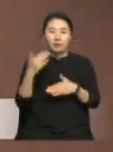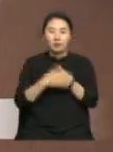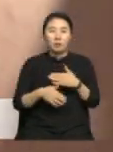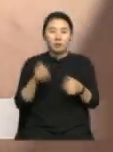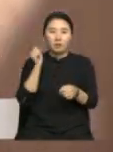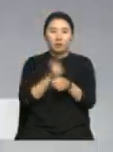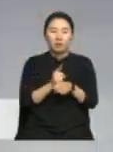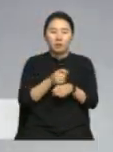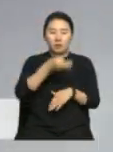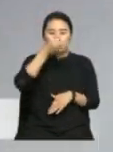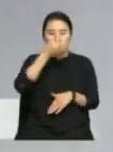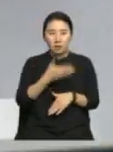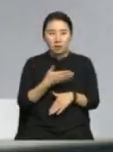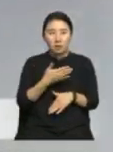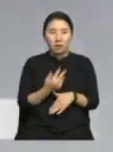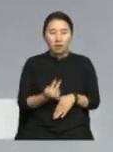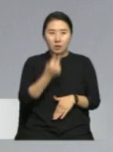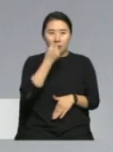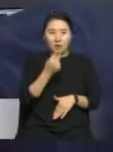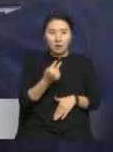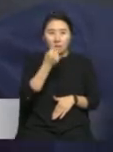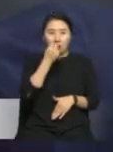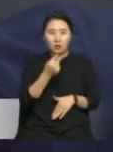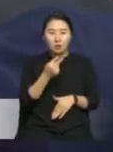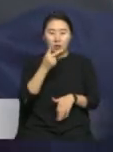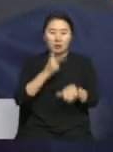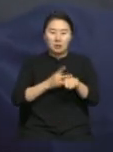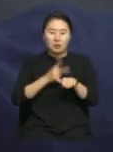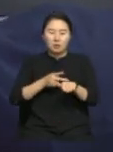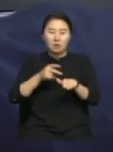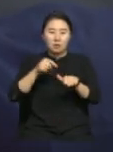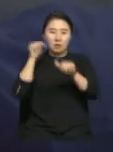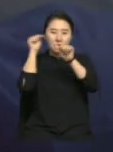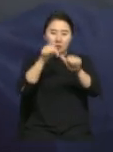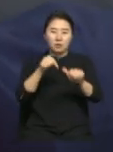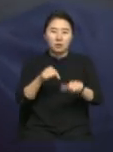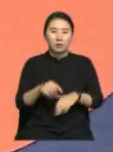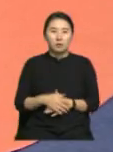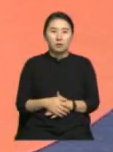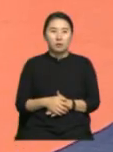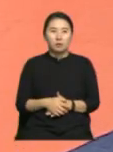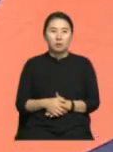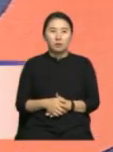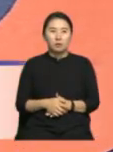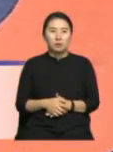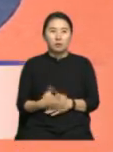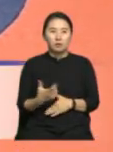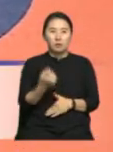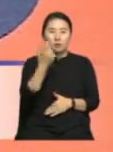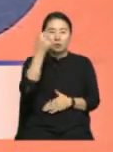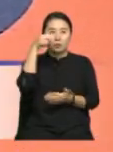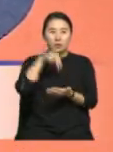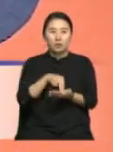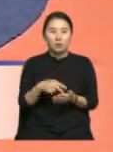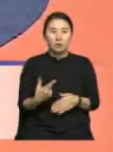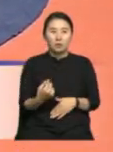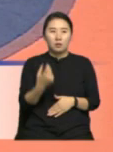이미 천근만근, 숨만 돌리려던 순간 감독님의 불호령이 떨어집니다. 빨리 인나고, 빨리